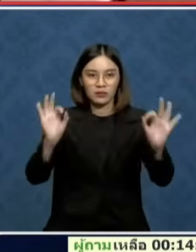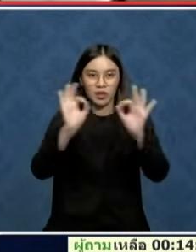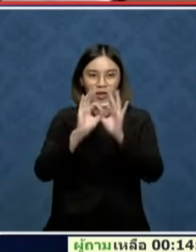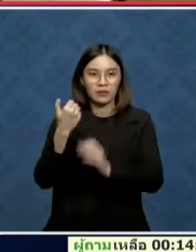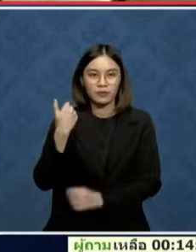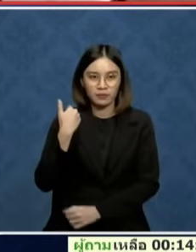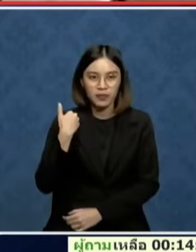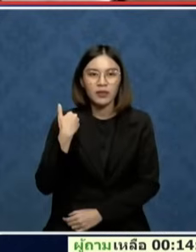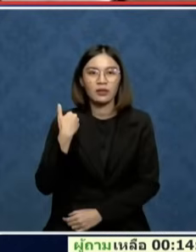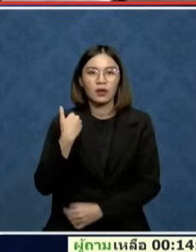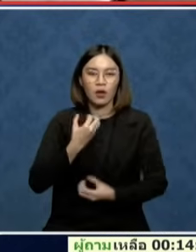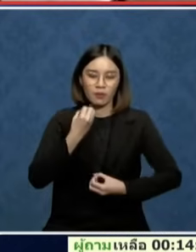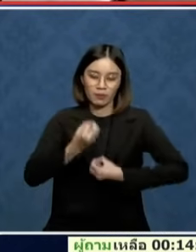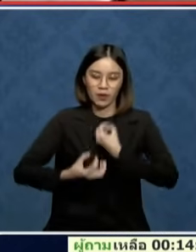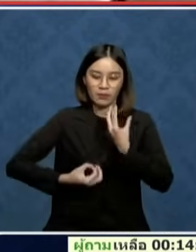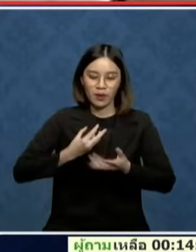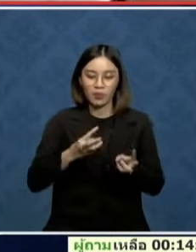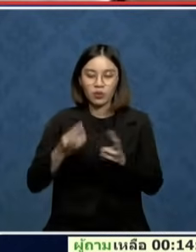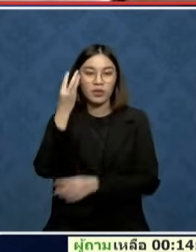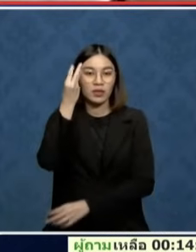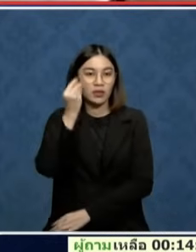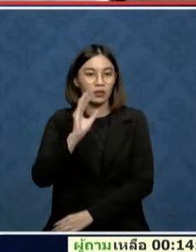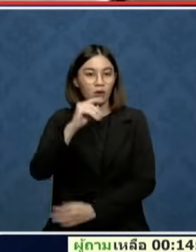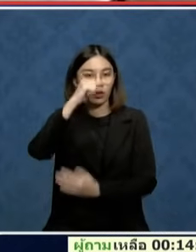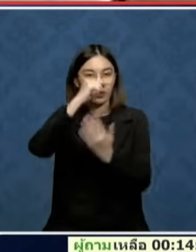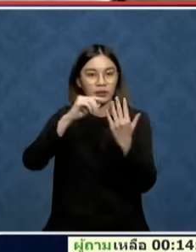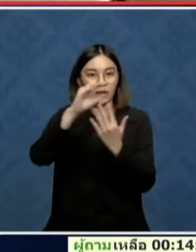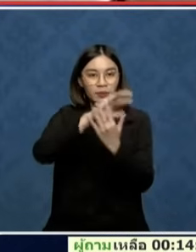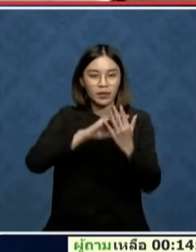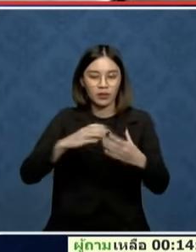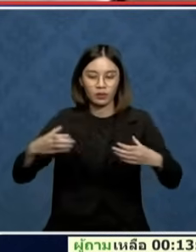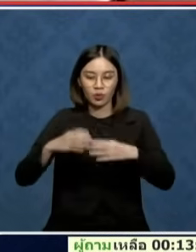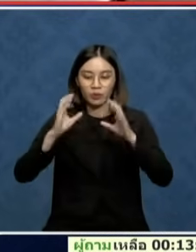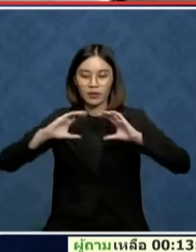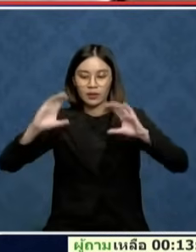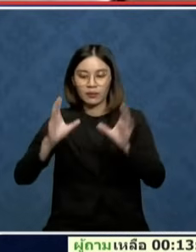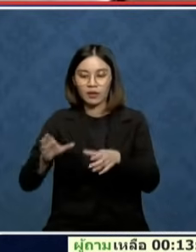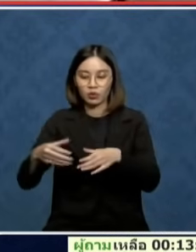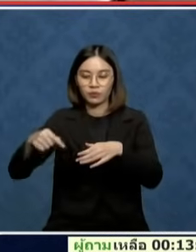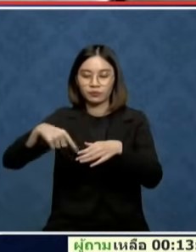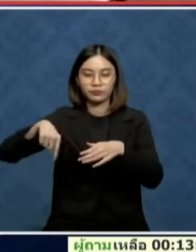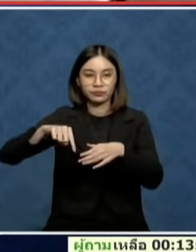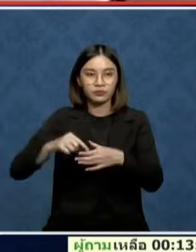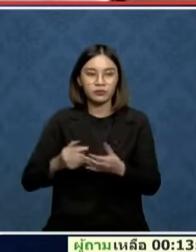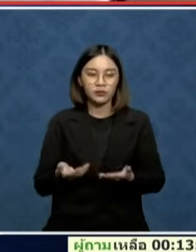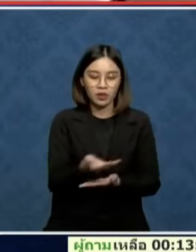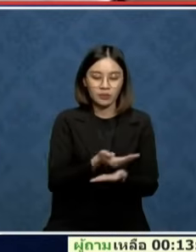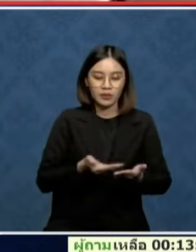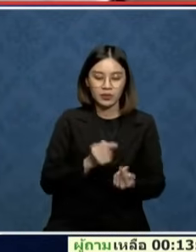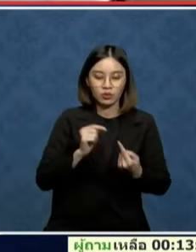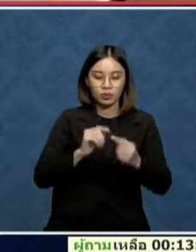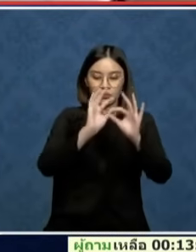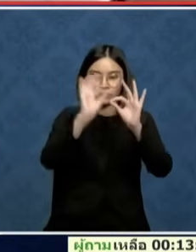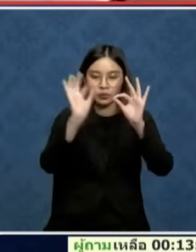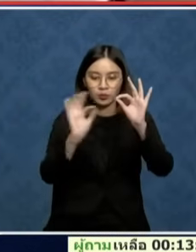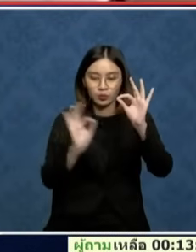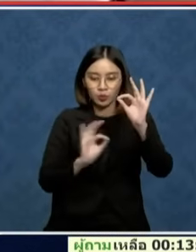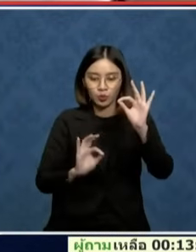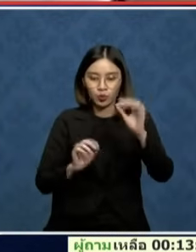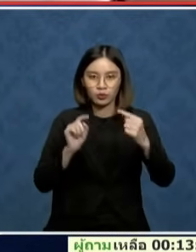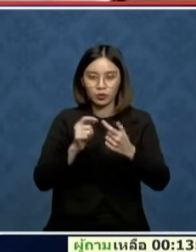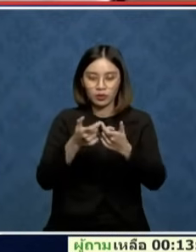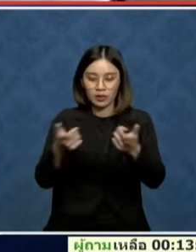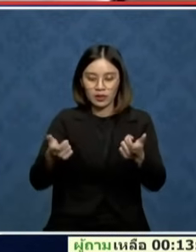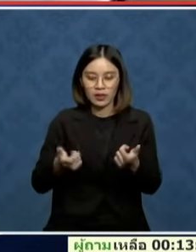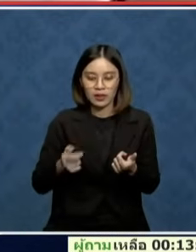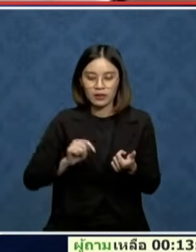ที่ท่านจะได้แสดงถึงจุดยืนของประเทศไทยของรัฐบาลนี้เมื่อเราไปพิจารณาถึงเนื้อหาของรายงานฉ